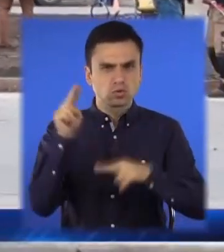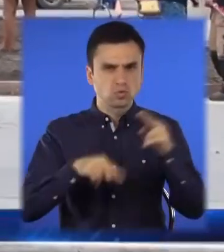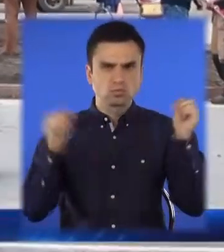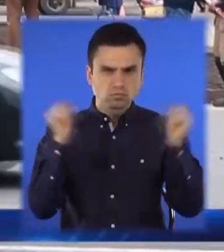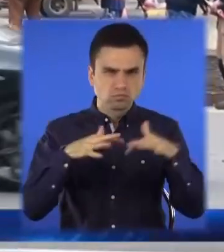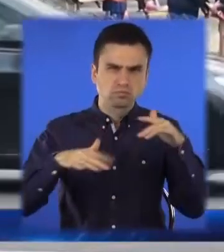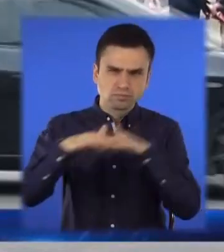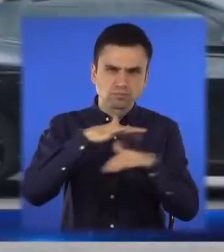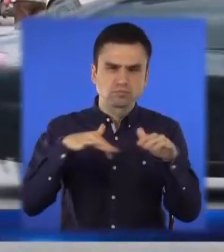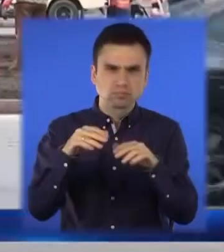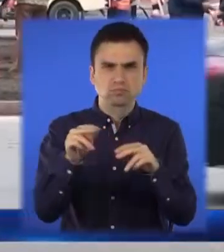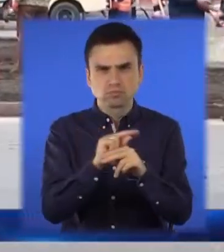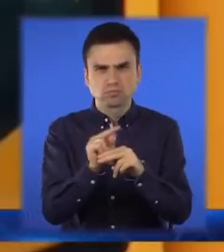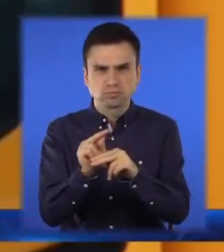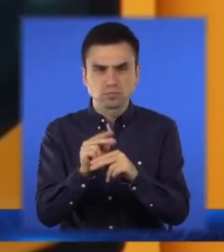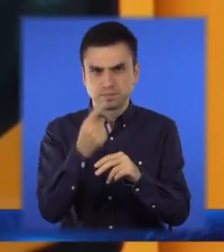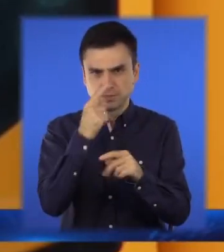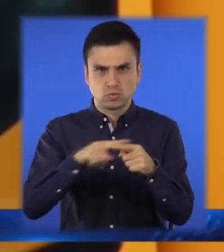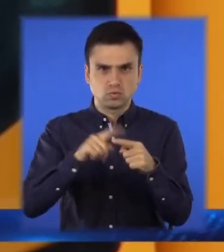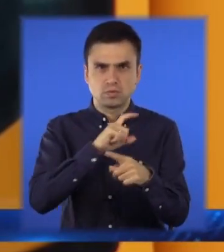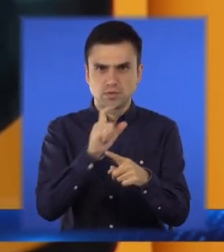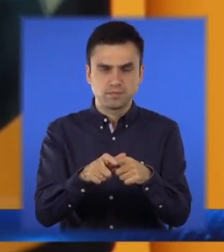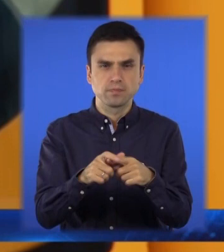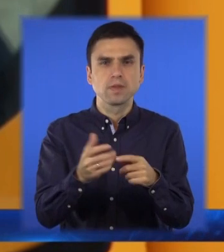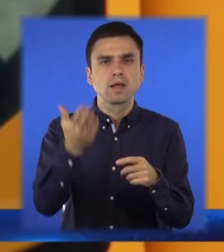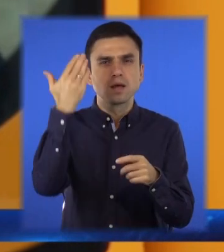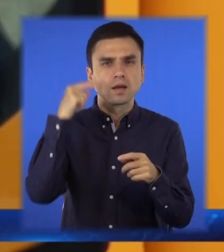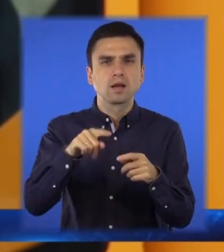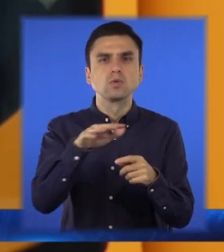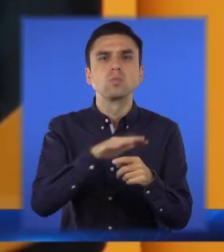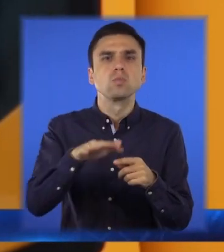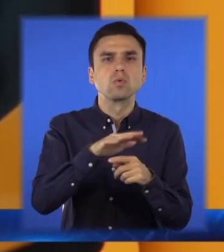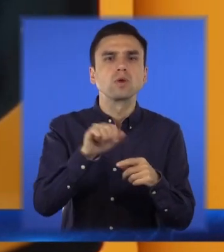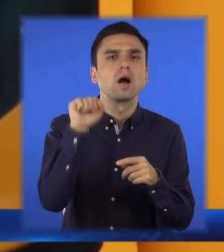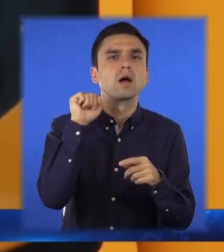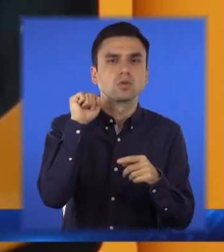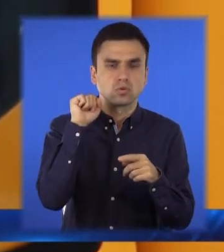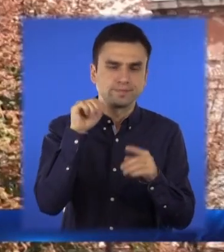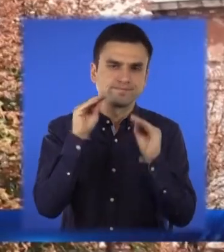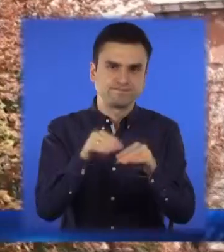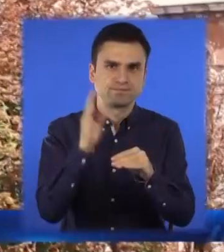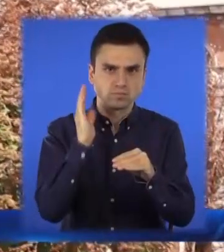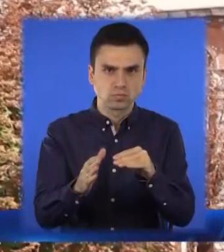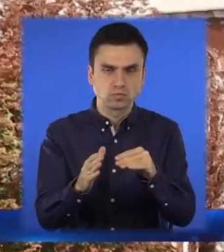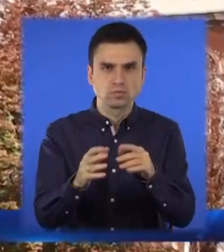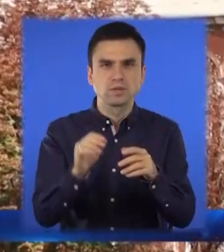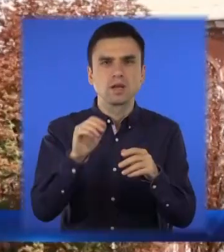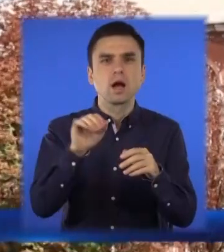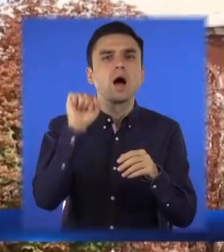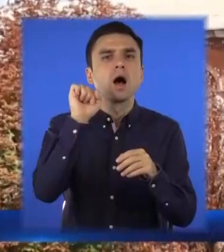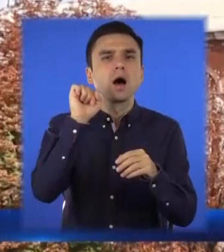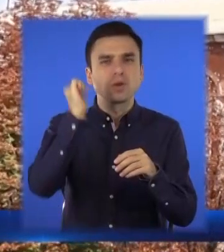і незабаром їхня робота добіжить кінця. Раніше на площі Олександра Поля був пам'ятник Артему. Коли монумент